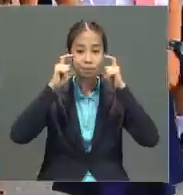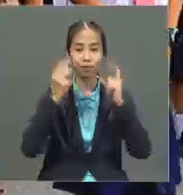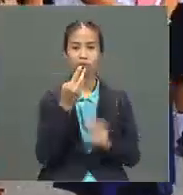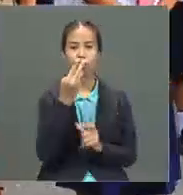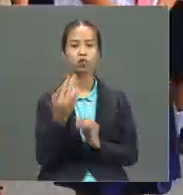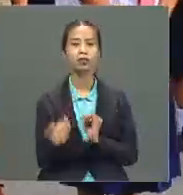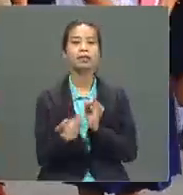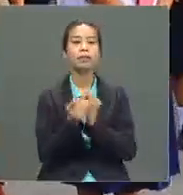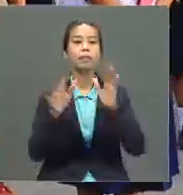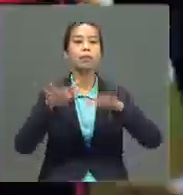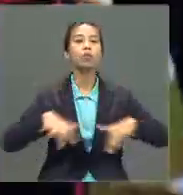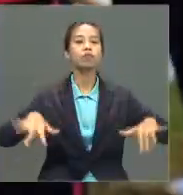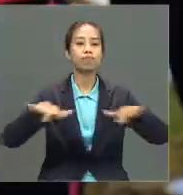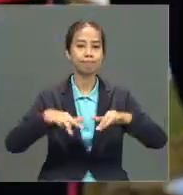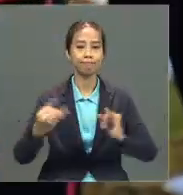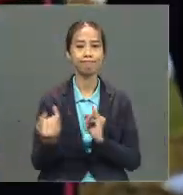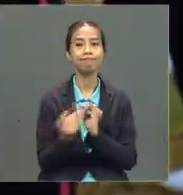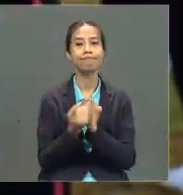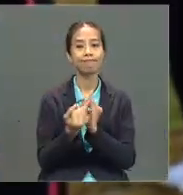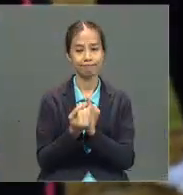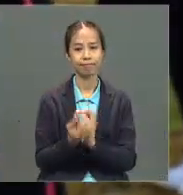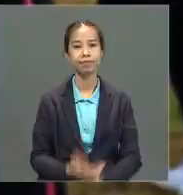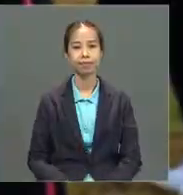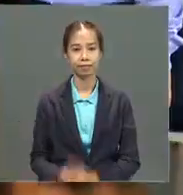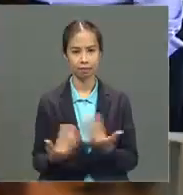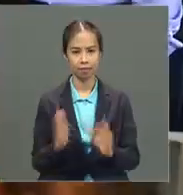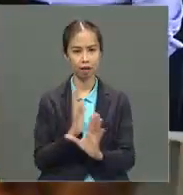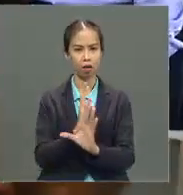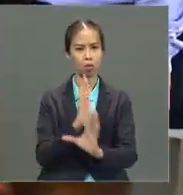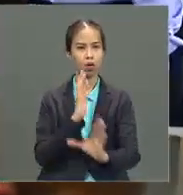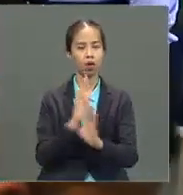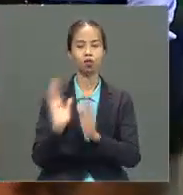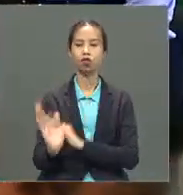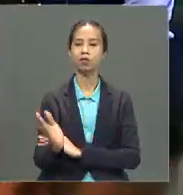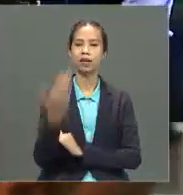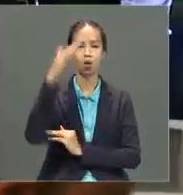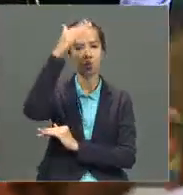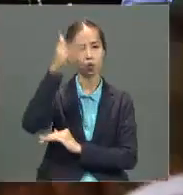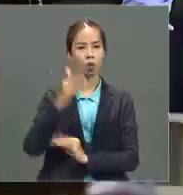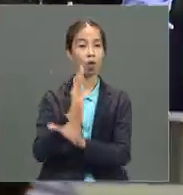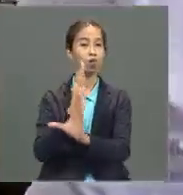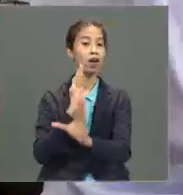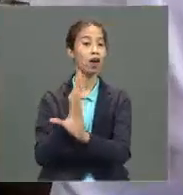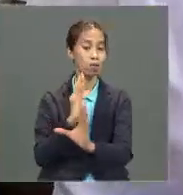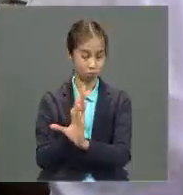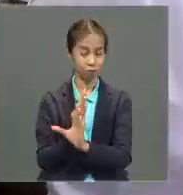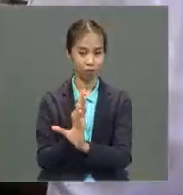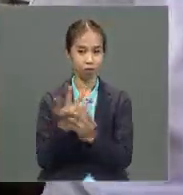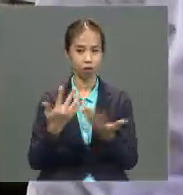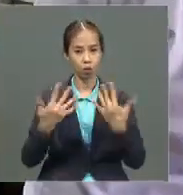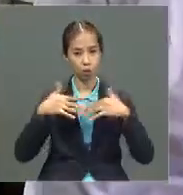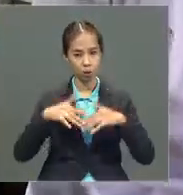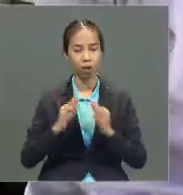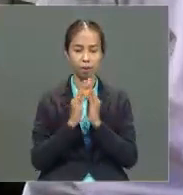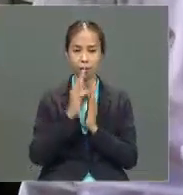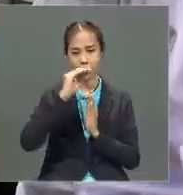าเป็นปกติแล้วก็คุ้นชินกันไปแล้วน้องๆก็ไปเข้าแถวด้วยนะคะตอนเช้าเข้าแถวก่อนทำกิจกรรมหน้าเสาธงร่วมการ